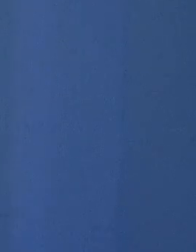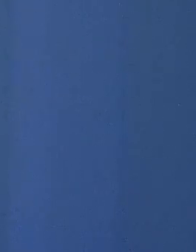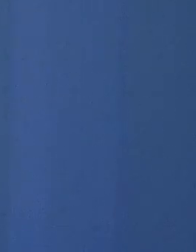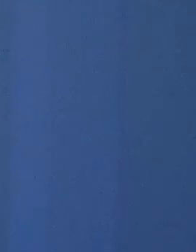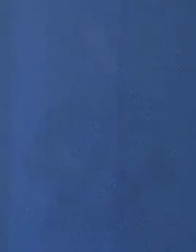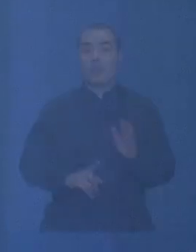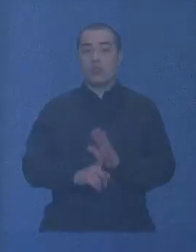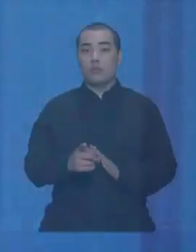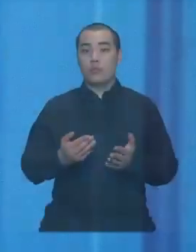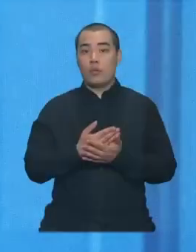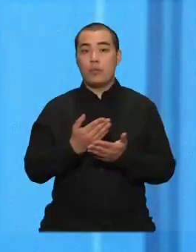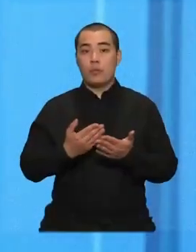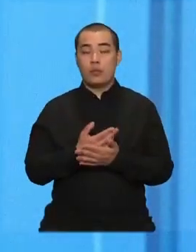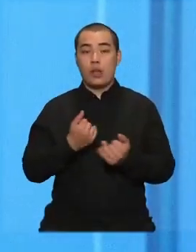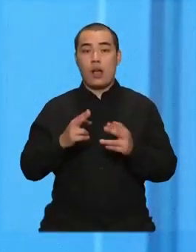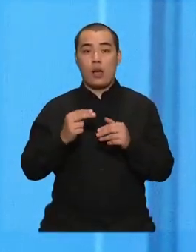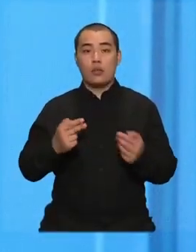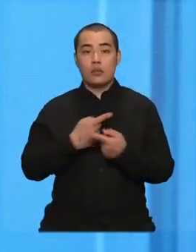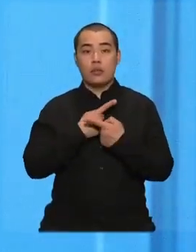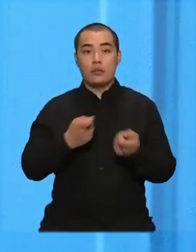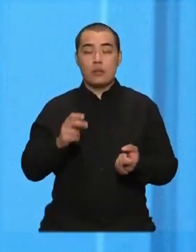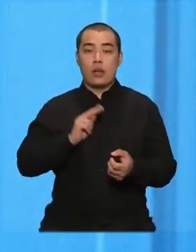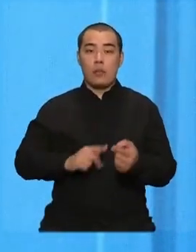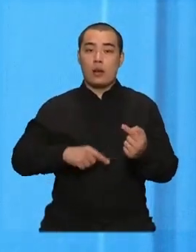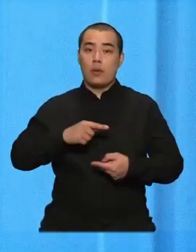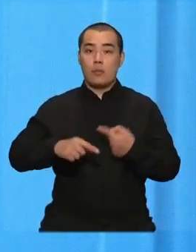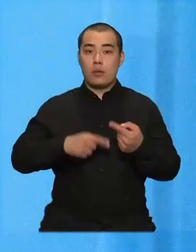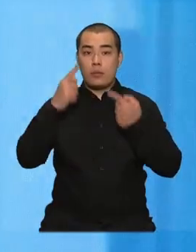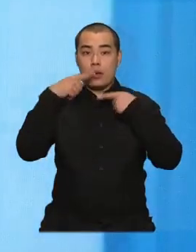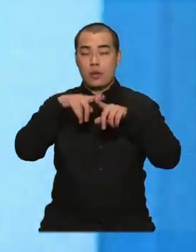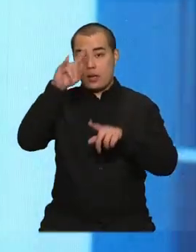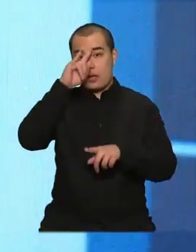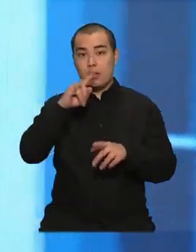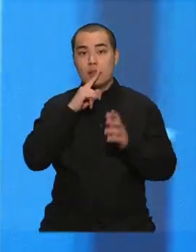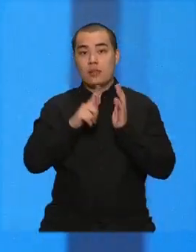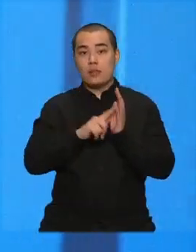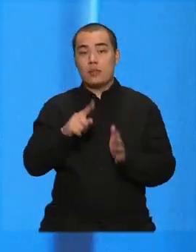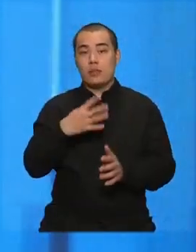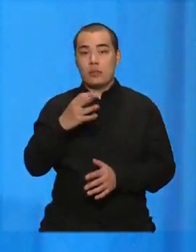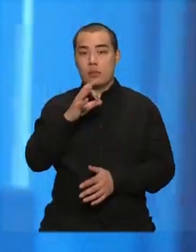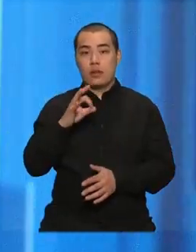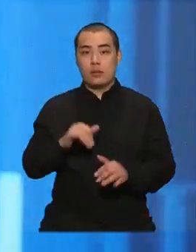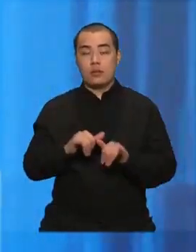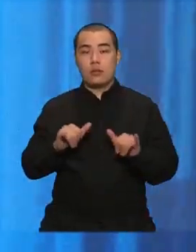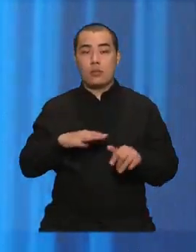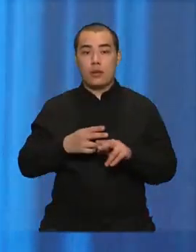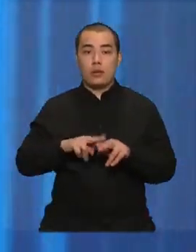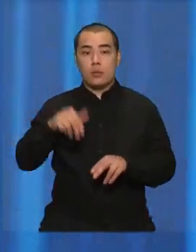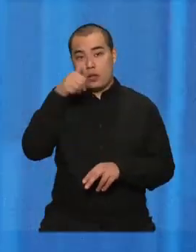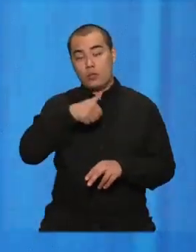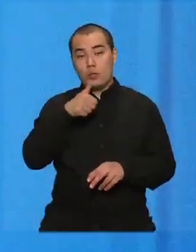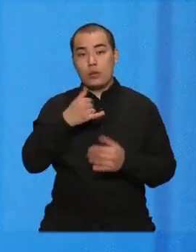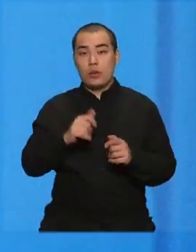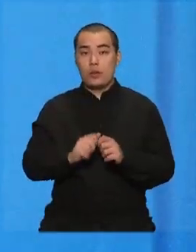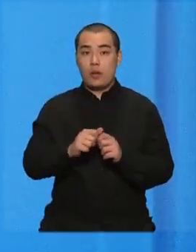И начнем выпуск с официальной повестки. Обрабатывающая промышленность Казахстана выросла на 7,4% в этом году.